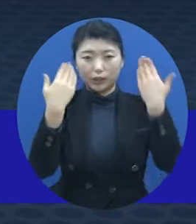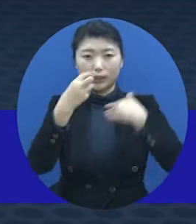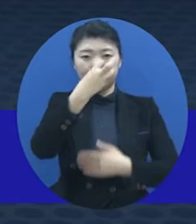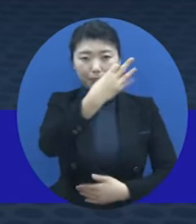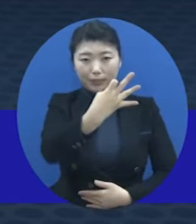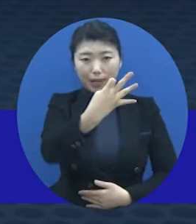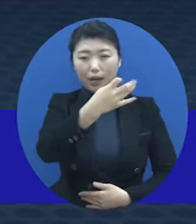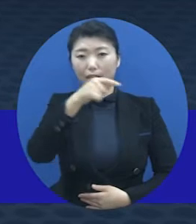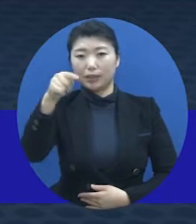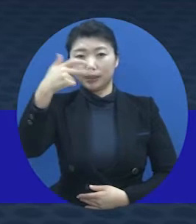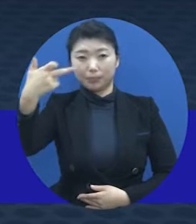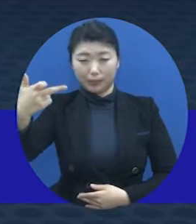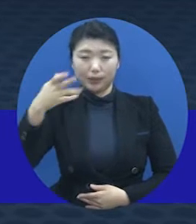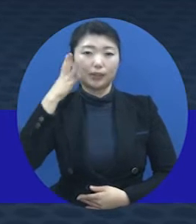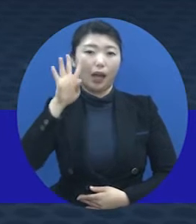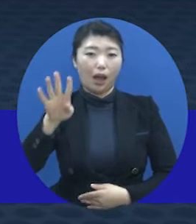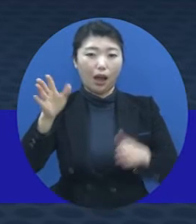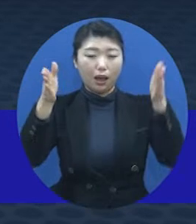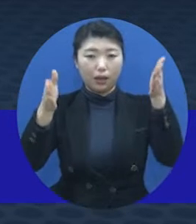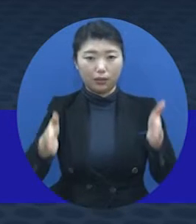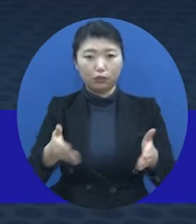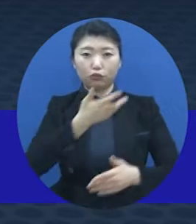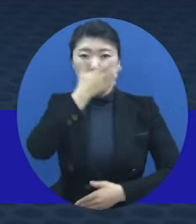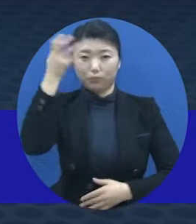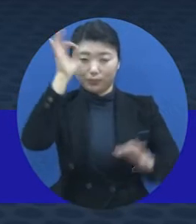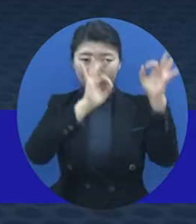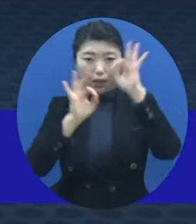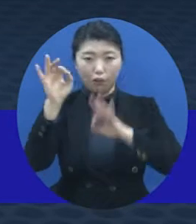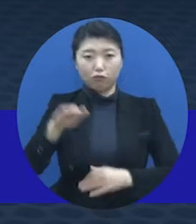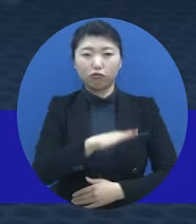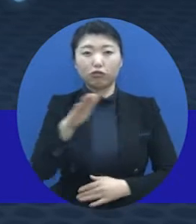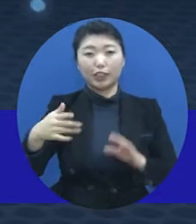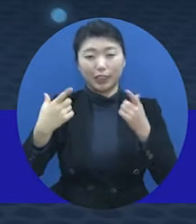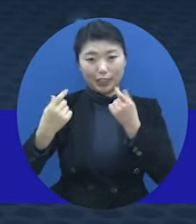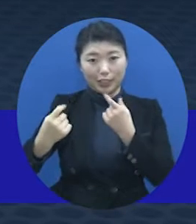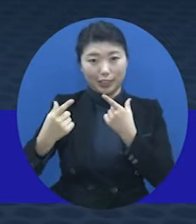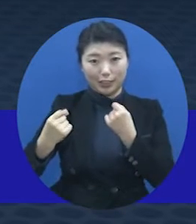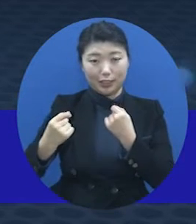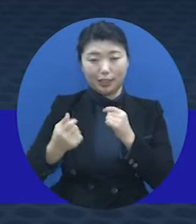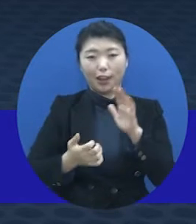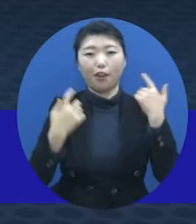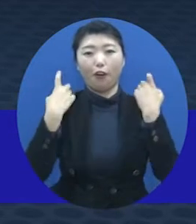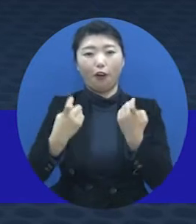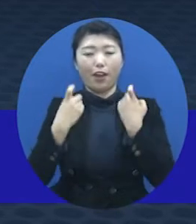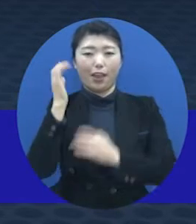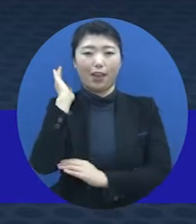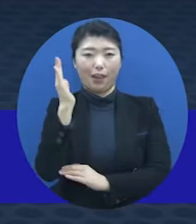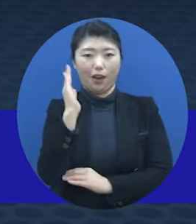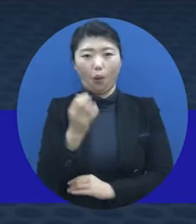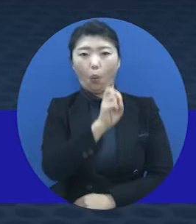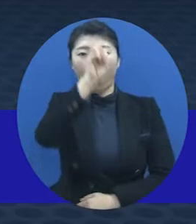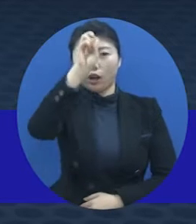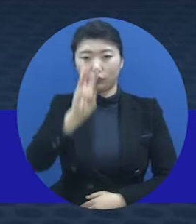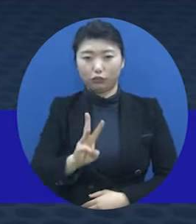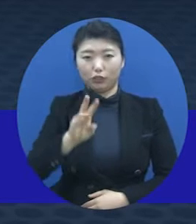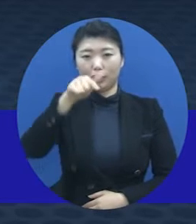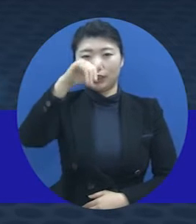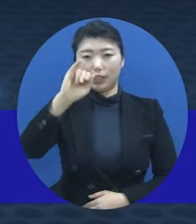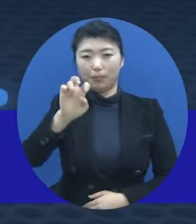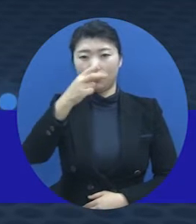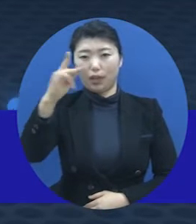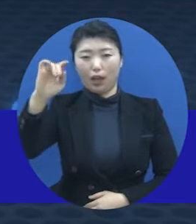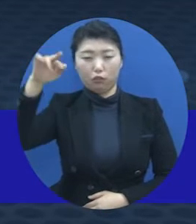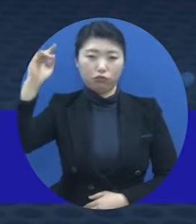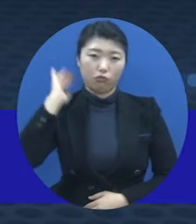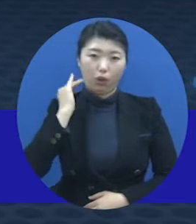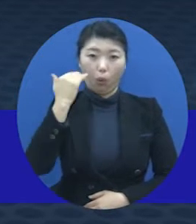한솔고등학교는 지난 14일부터 17일까지 4일간 꿈을 찾아 떠난 우리끼리 여행 이야기라는 주제로